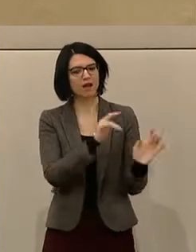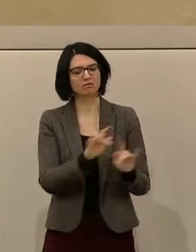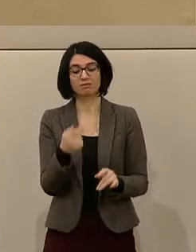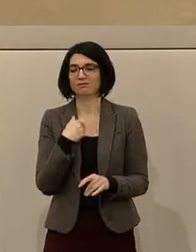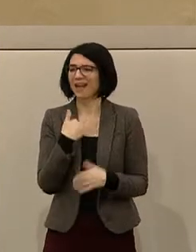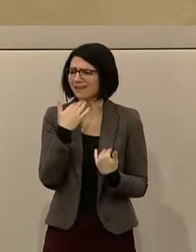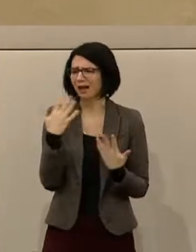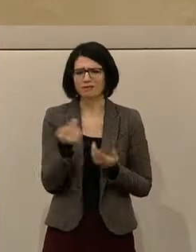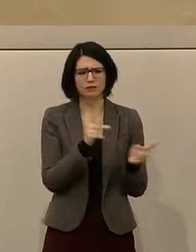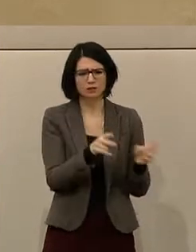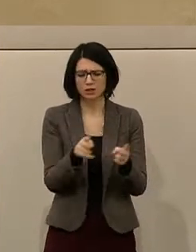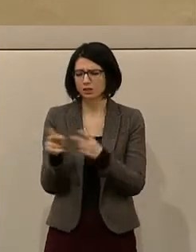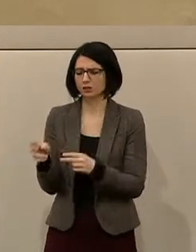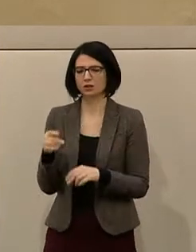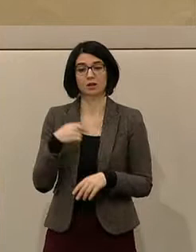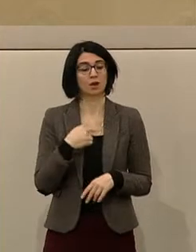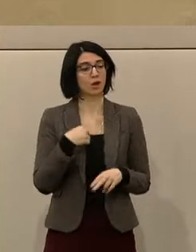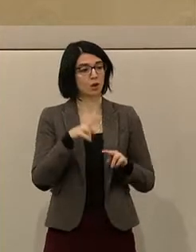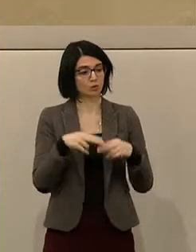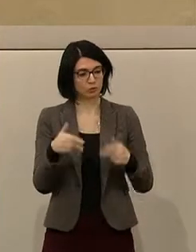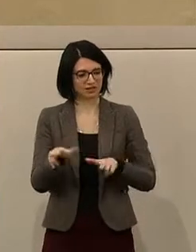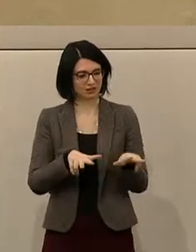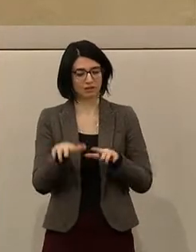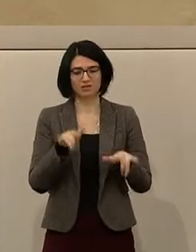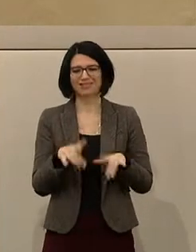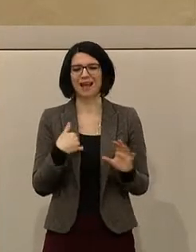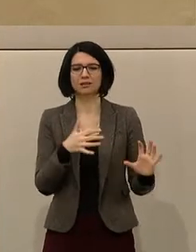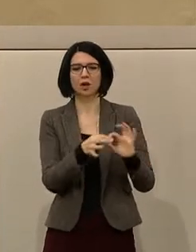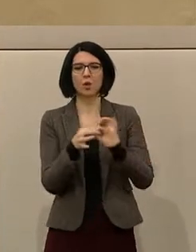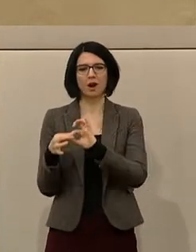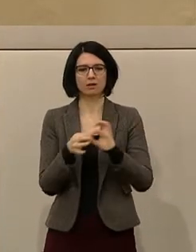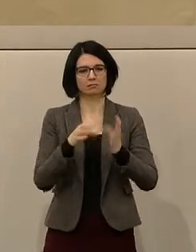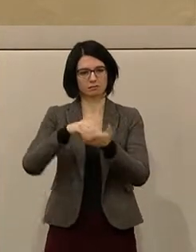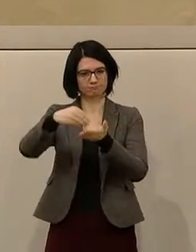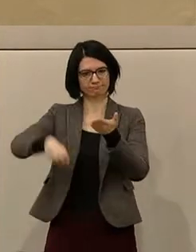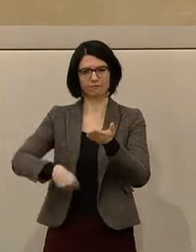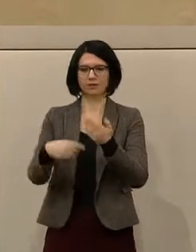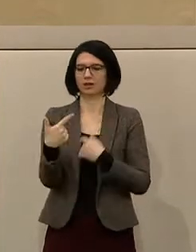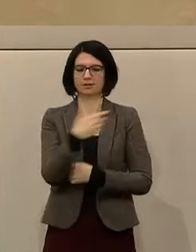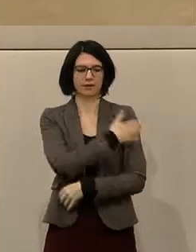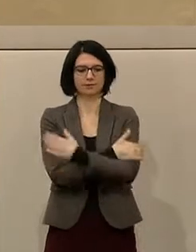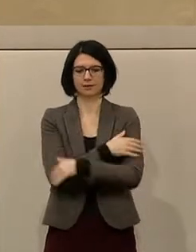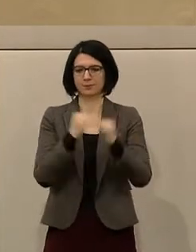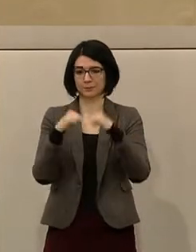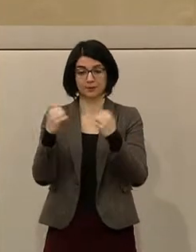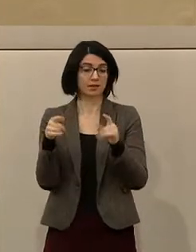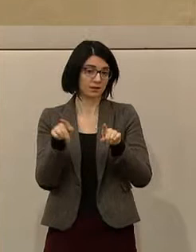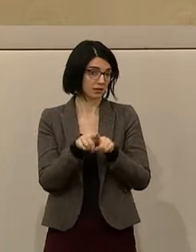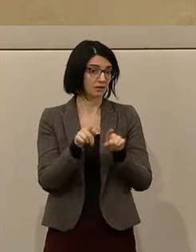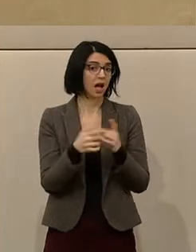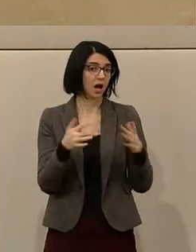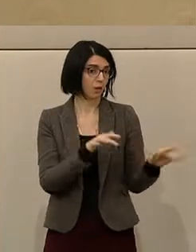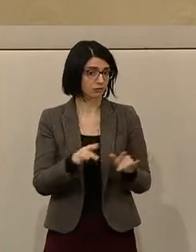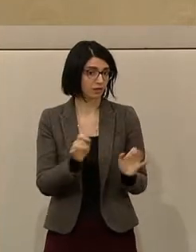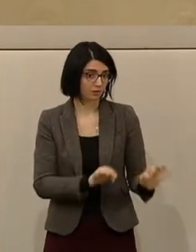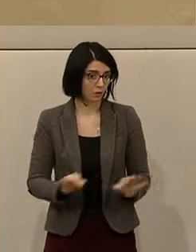welche Richtung. Die Bundesregierung hat einen Koalitionsvertrag abgeschlossen. Das ist genauso legitim und das